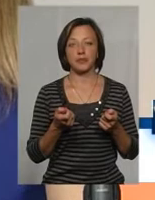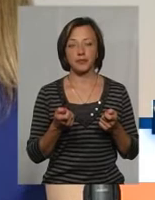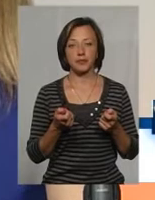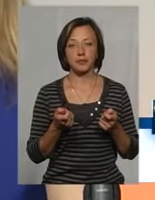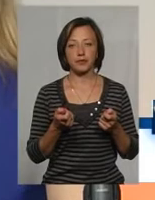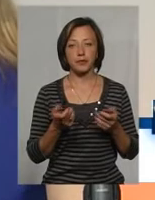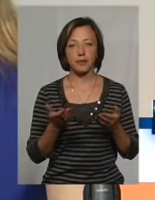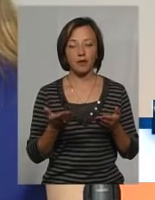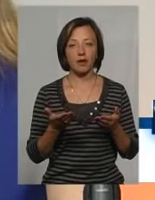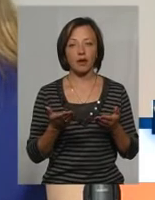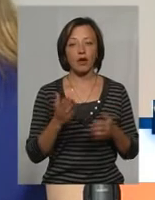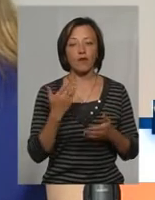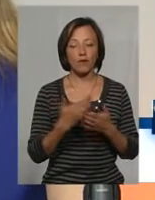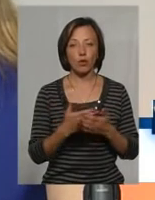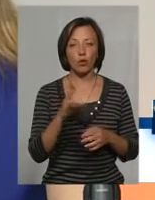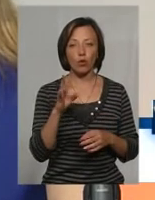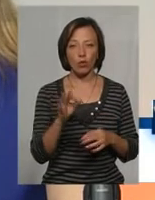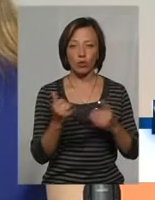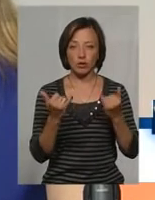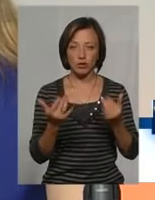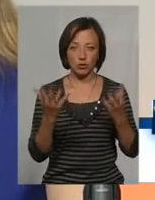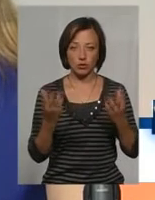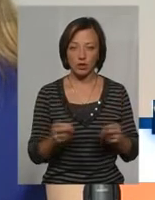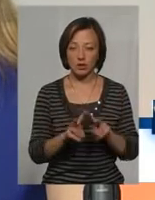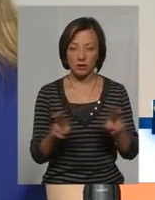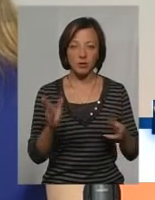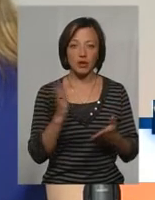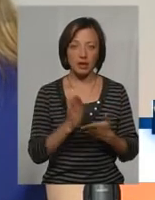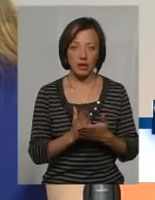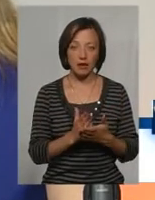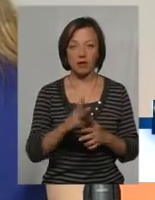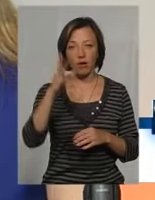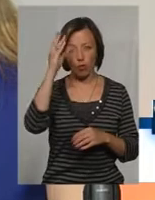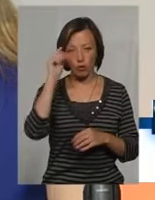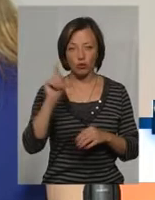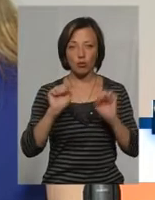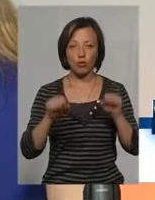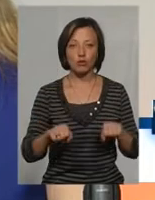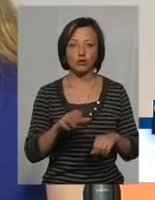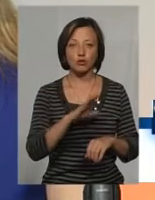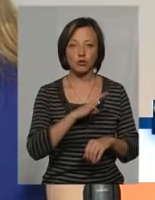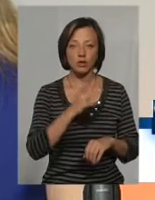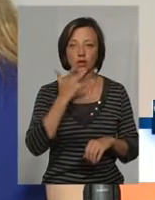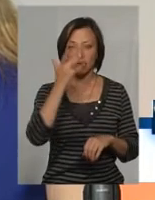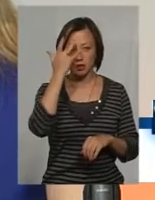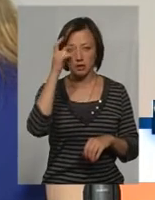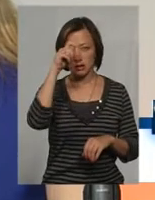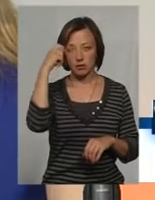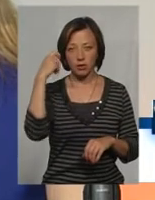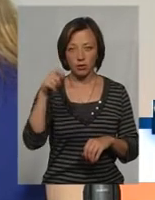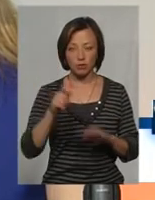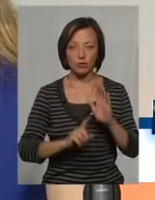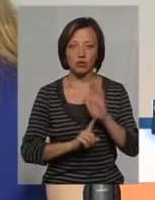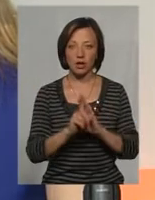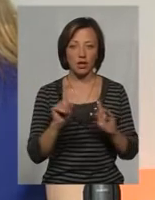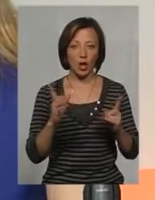другий план, але на даний час вони так же само є. І зараз, враховуючи те, що може бути літо і спекотним, хоч початок